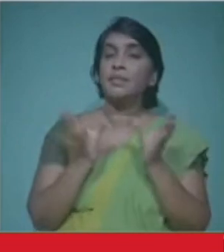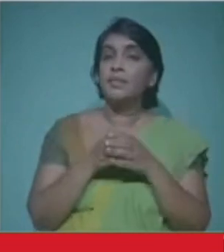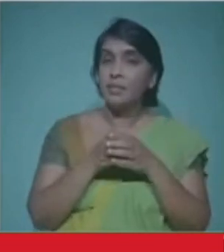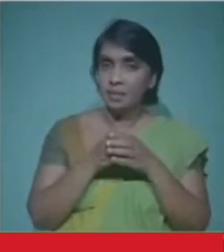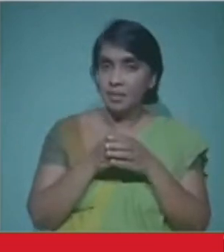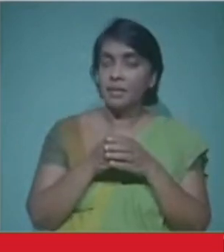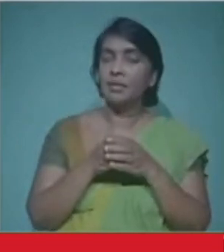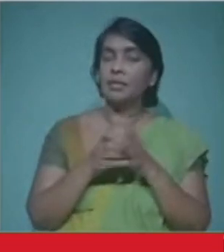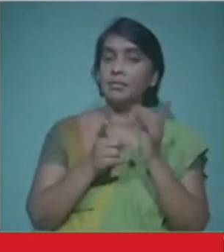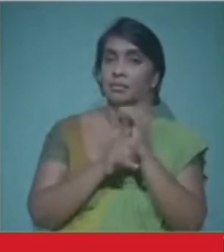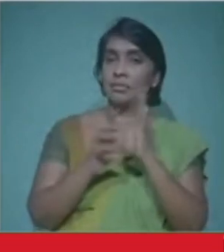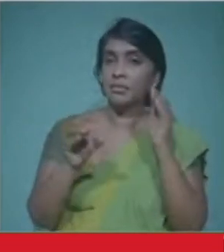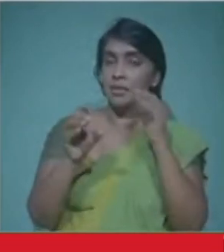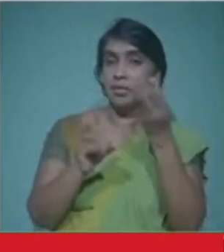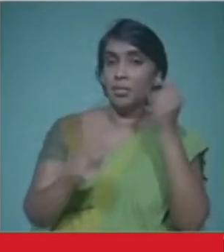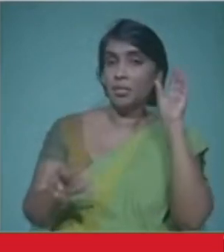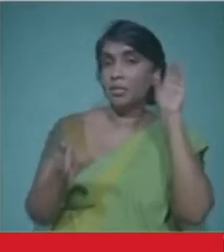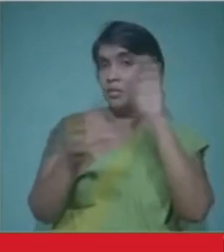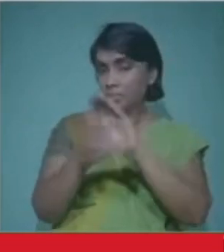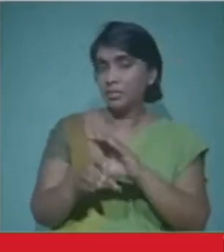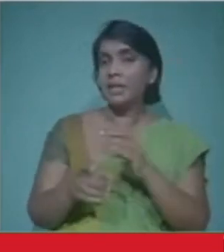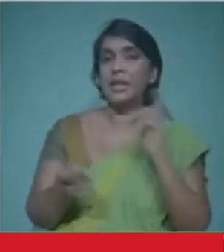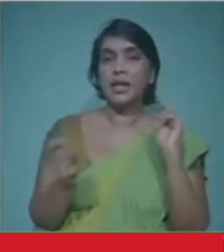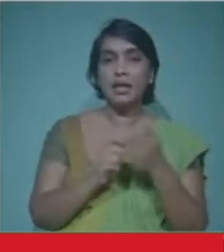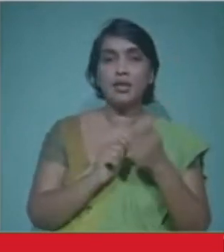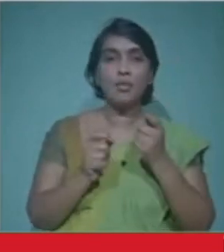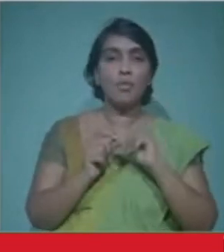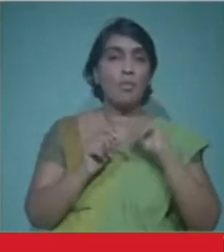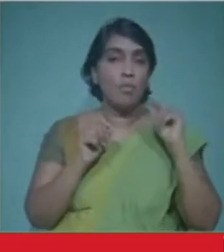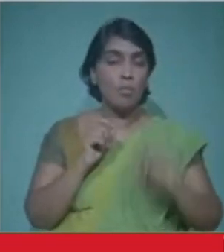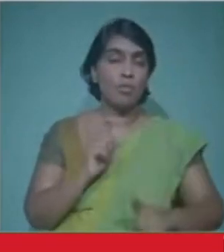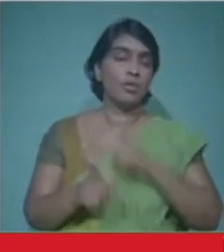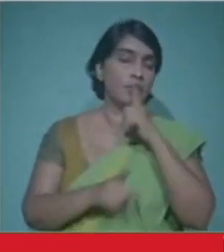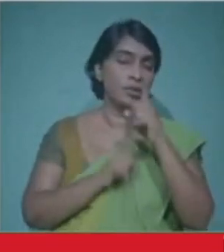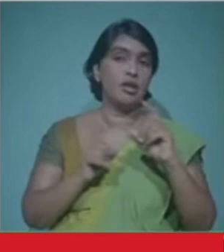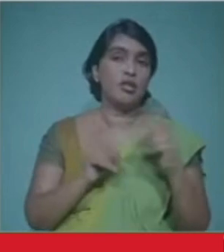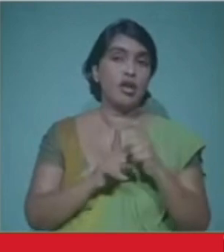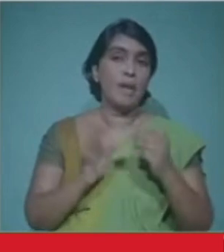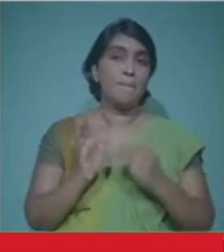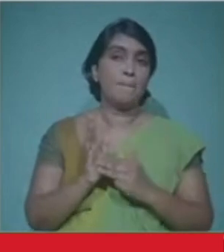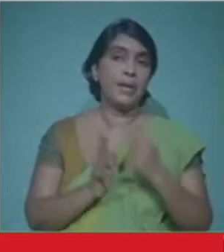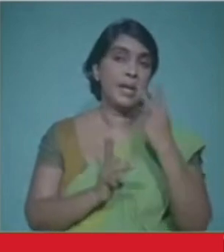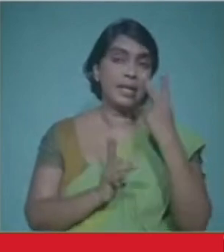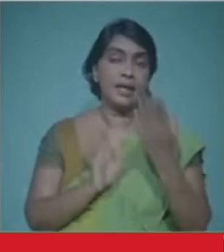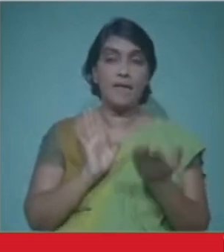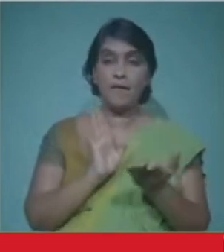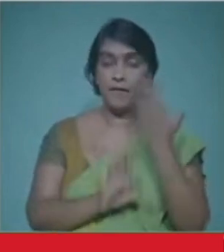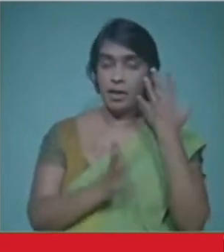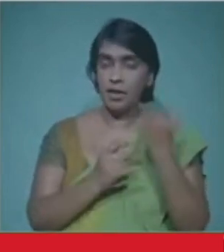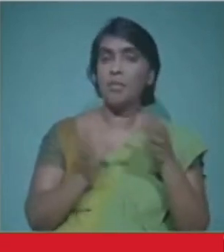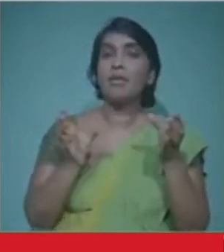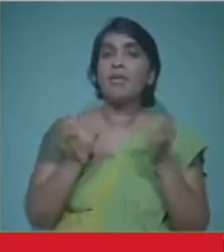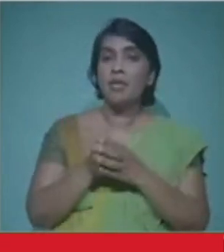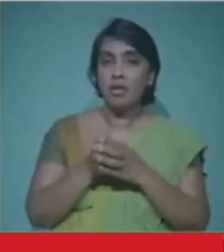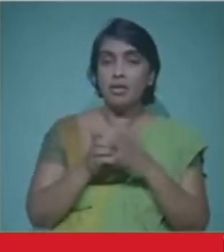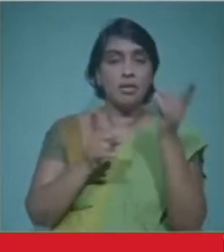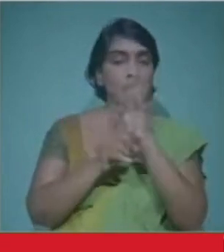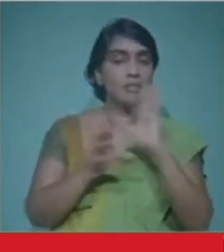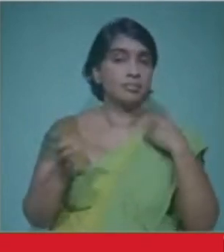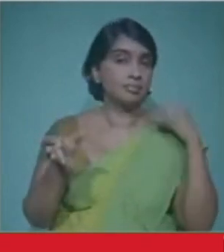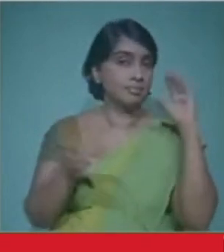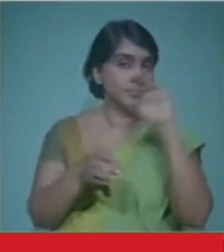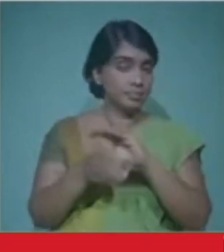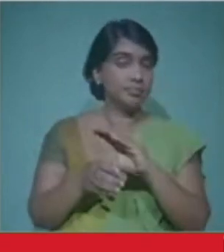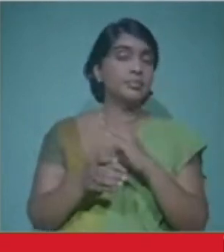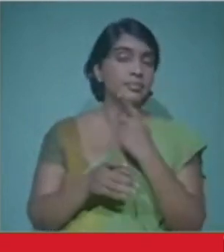කණ්ඩායමට ඍජු ඇදෙන මුදල් ගැන ක්‍රිකට් බෝඩ් එක දිගින් දිගටම කතා කරා ඩොලර් මිලියන 2ක් වැඩිපුර හම්බෙනවා කියලා. හැබැයි කණ්ඩායමට ඍජු ලැබෙන